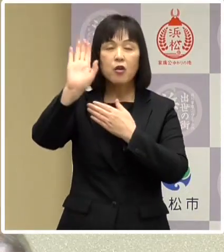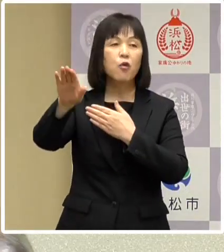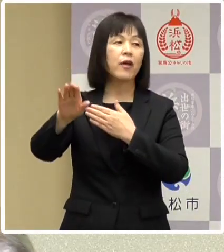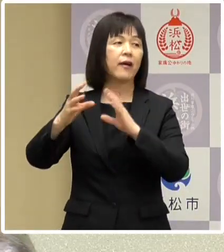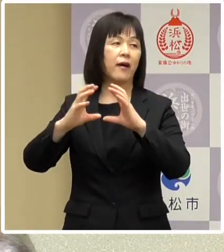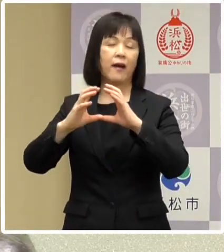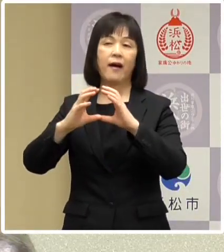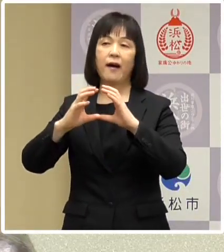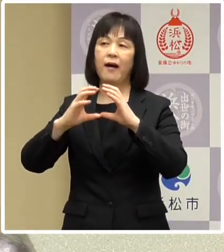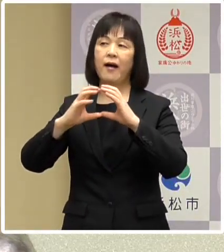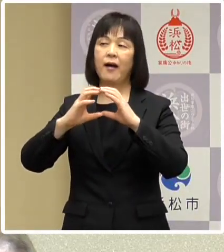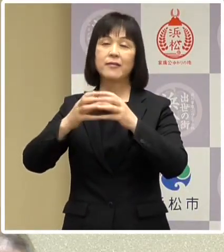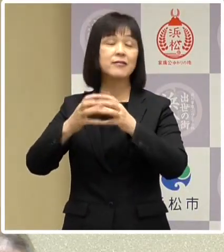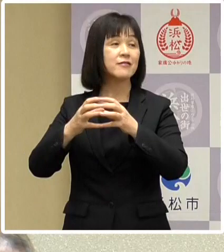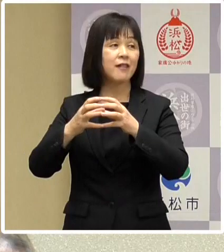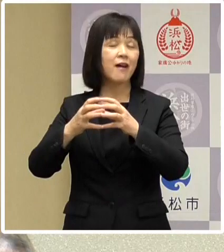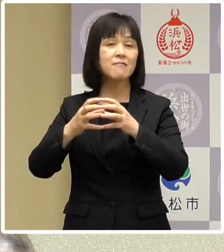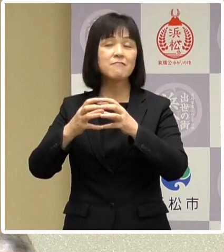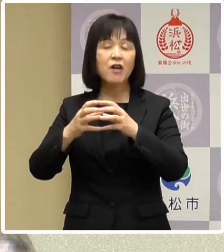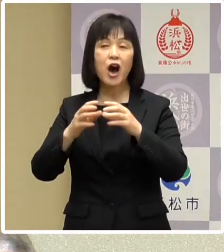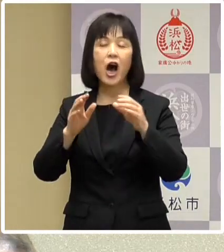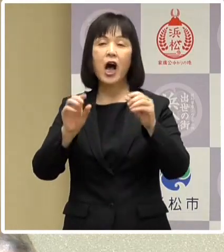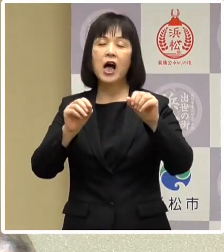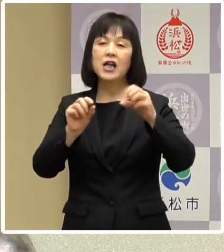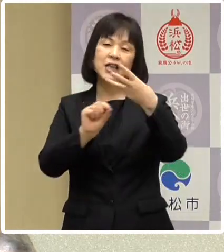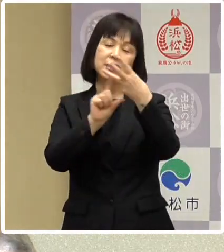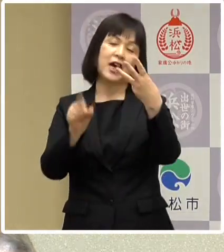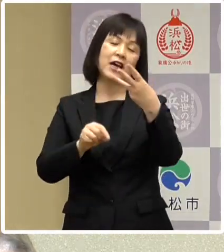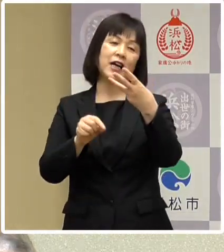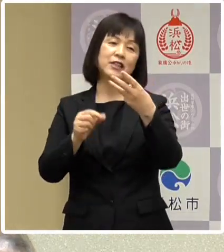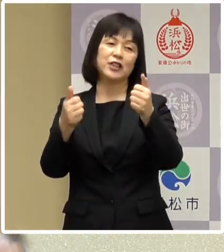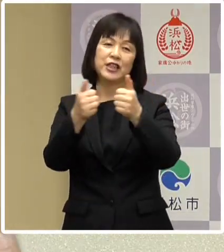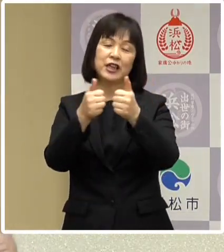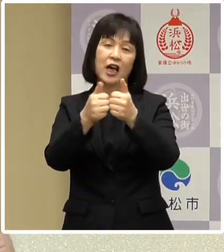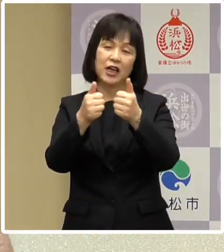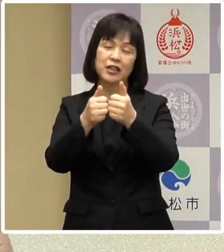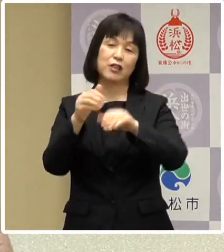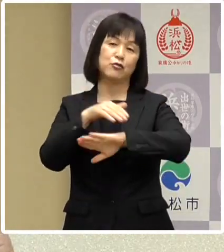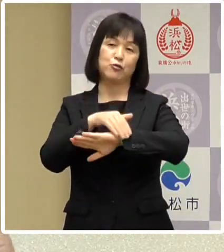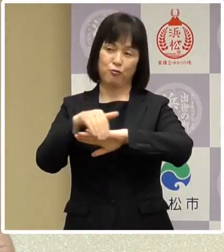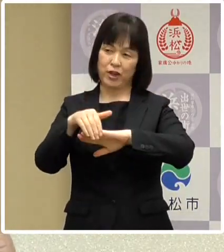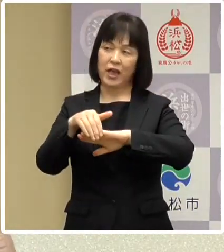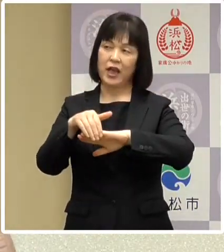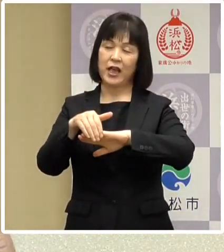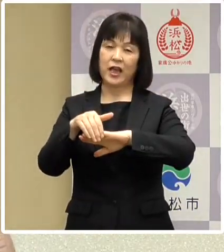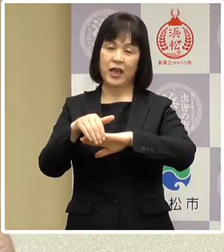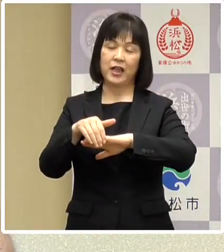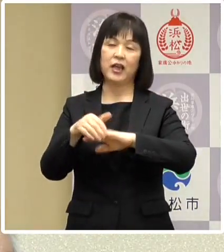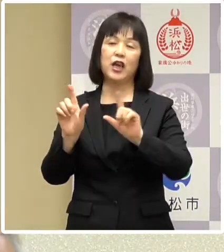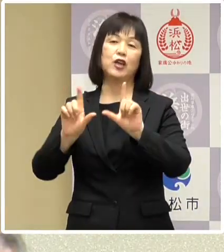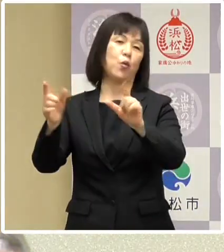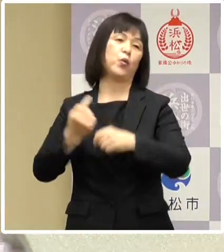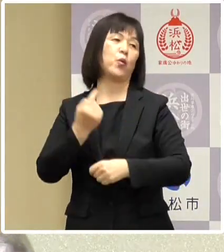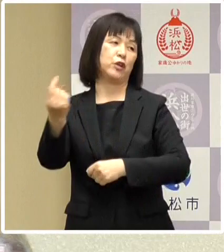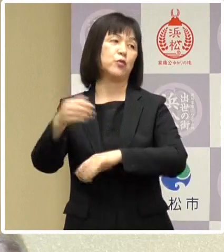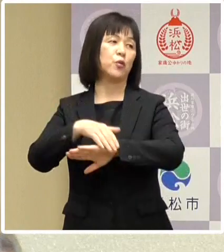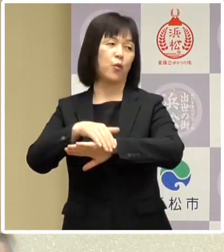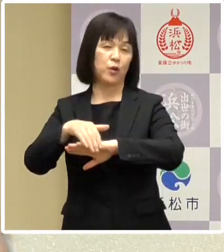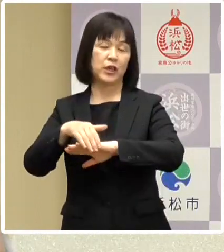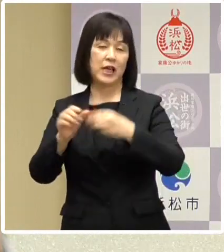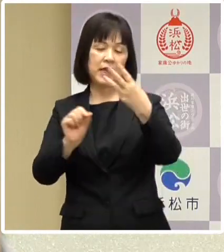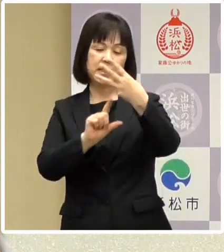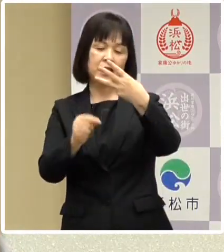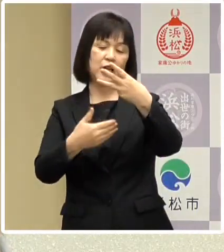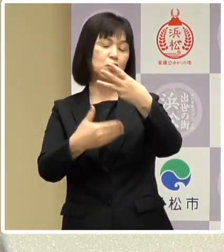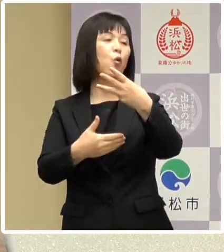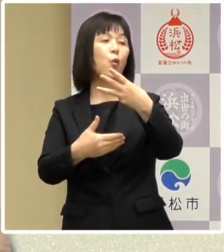事会は今月です。はい、 理事会が行った時かな。 行きました。はい、はい、3月の9